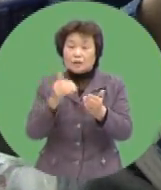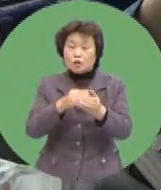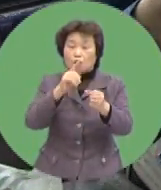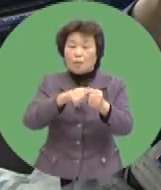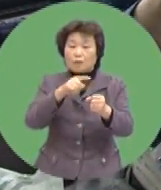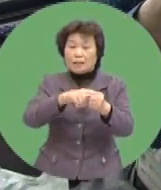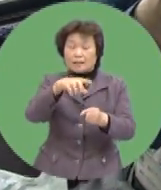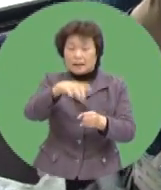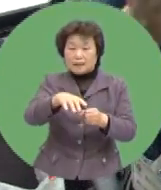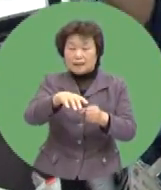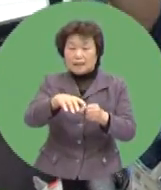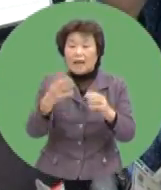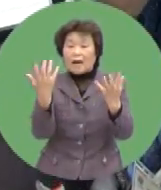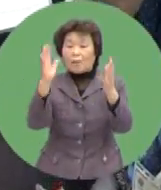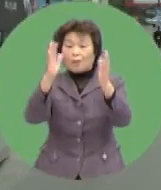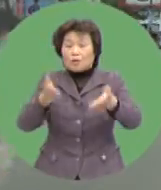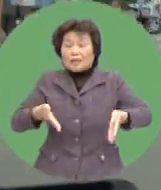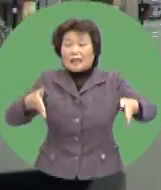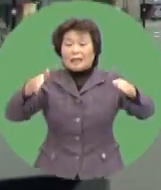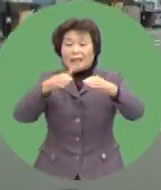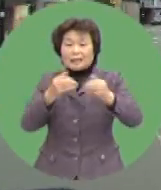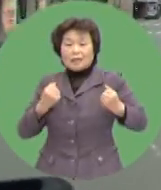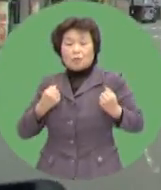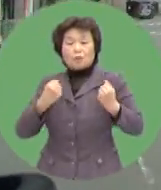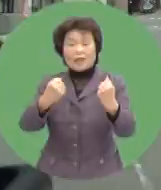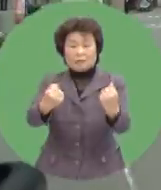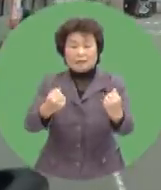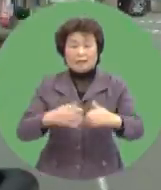となる阿波踊り会館へと向かいました。